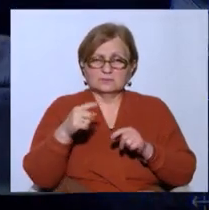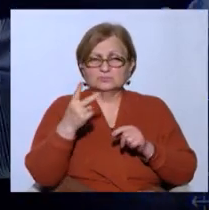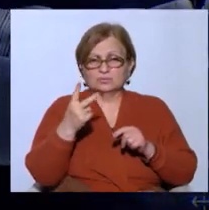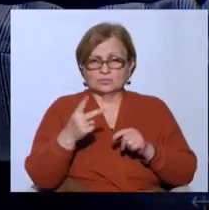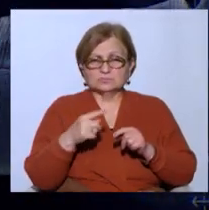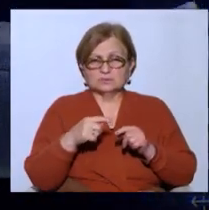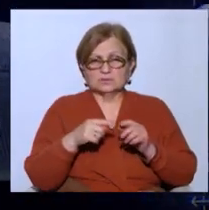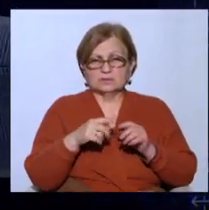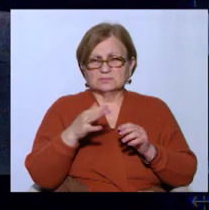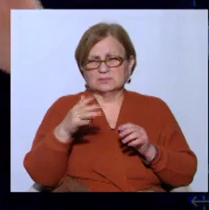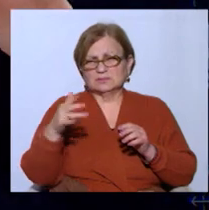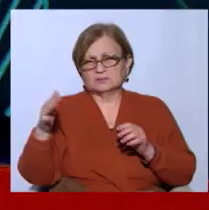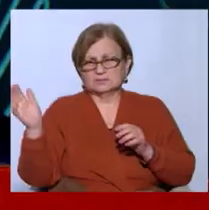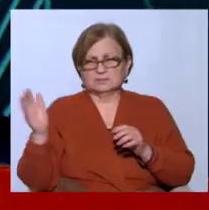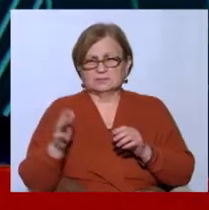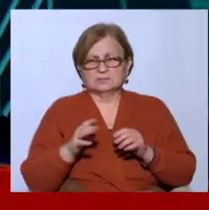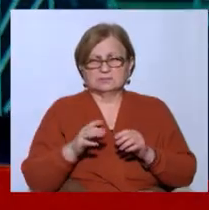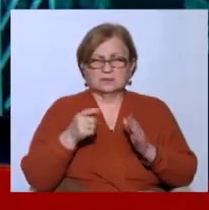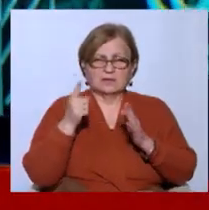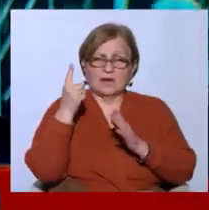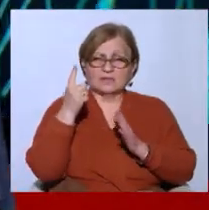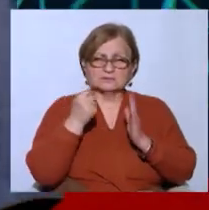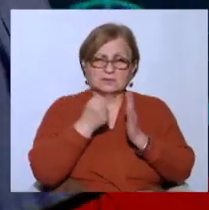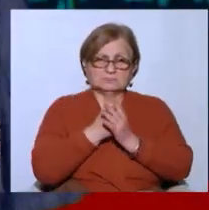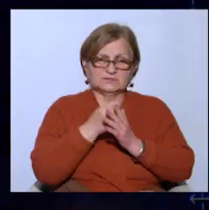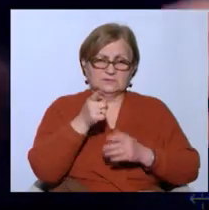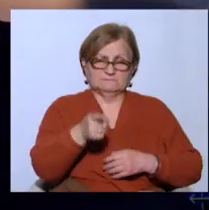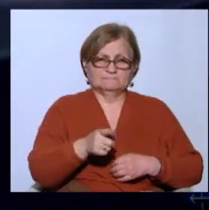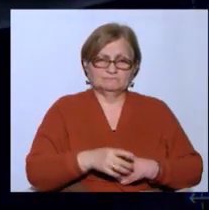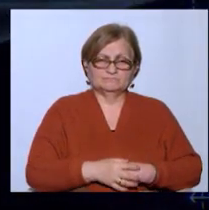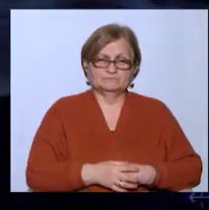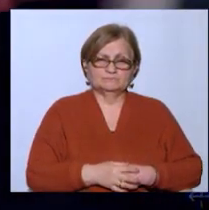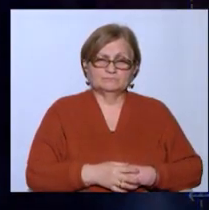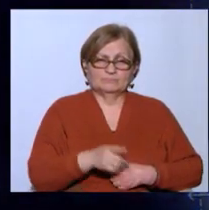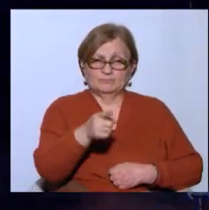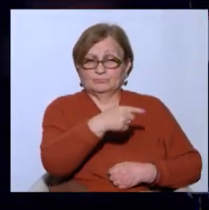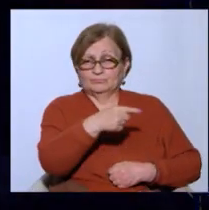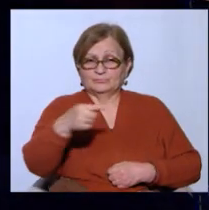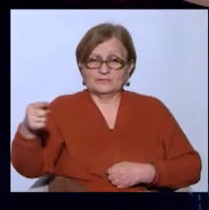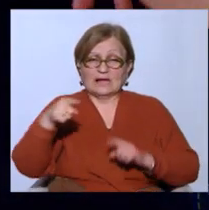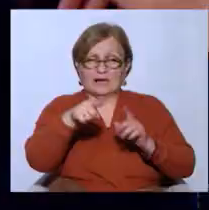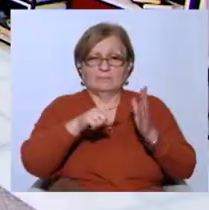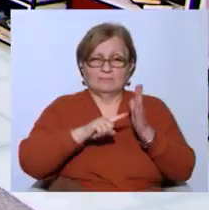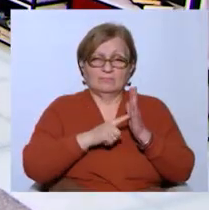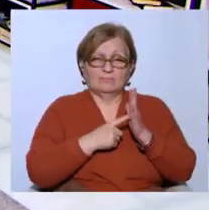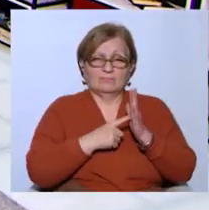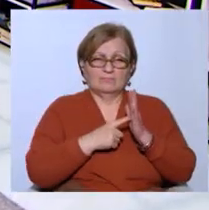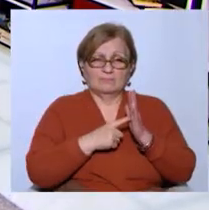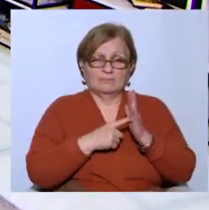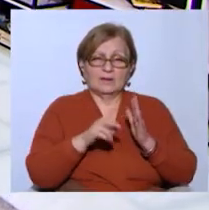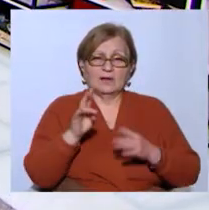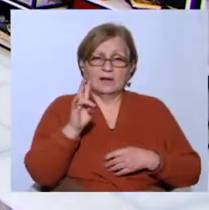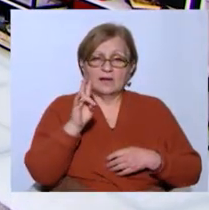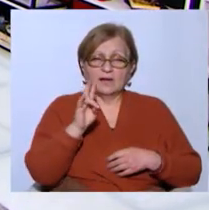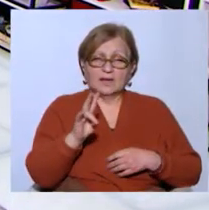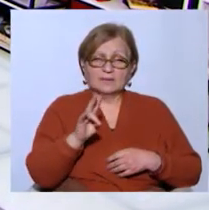n-2-ზე და ასე შემდეგ 1-მდე. აი ამ წკრივს, ამ ნამრავს ეწოდება n